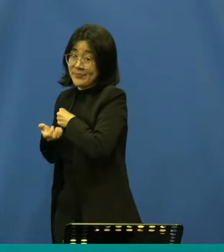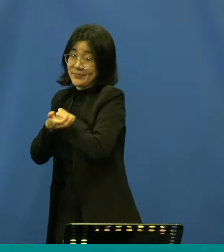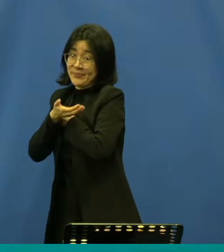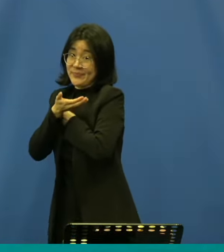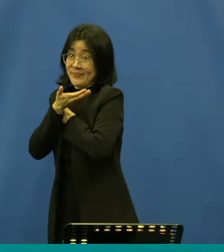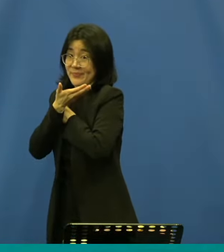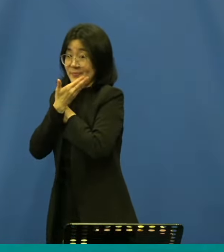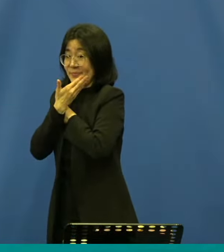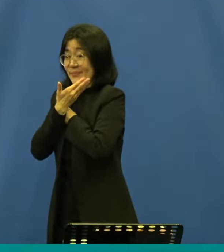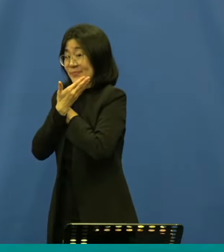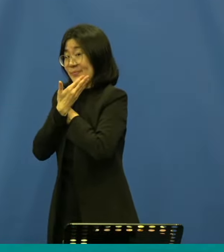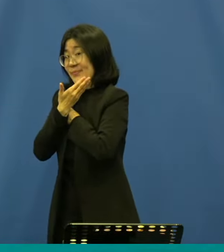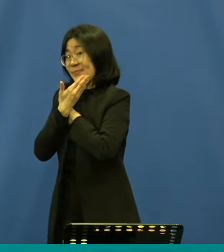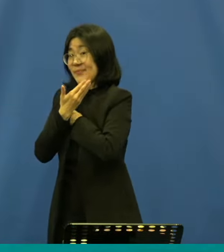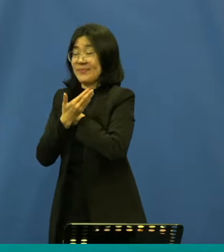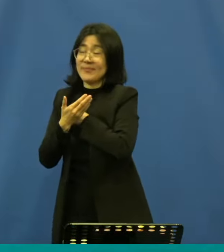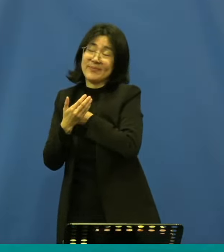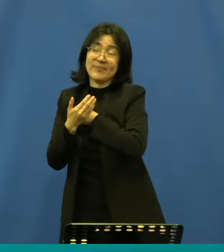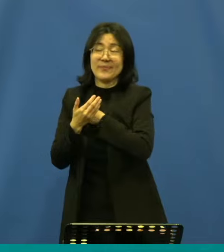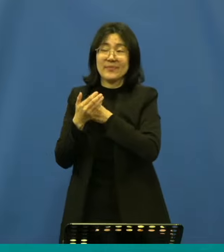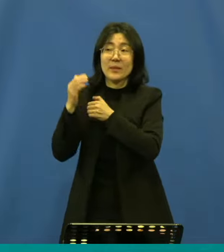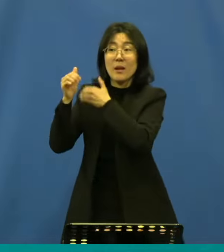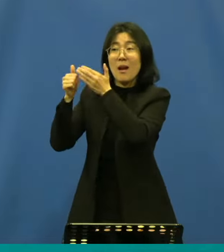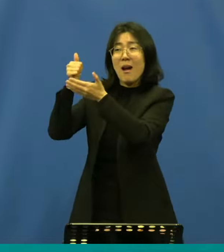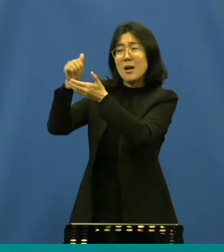나는 좀 특별하게 대우해 주기로 그래.